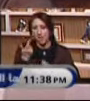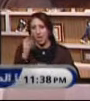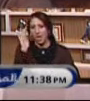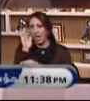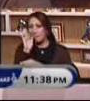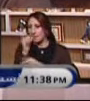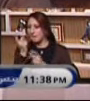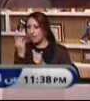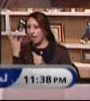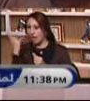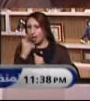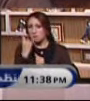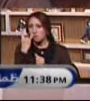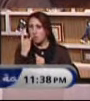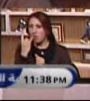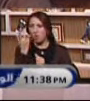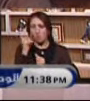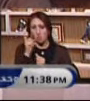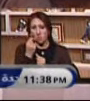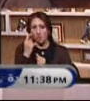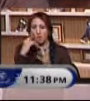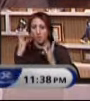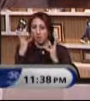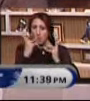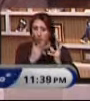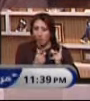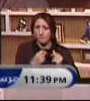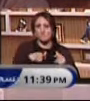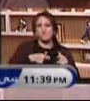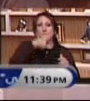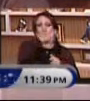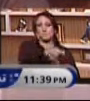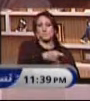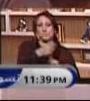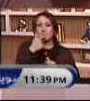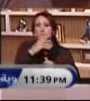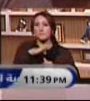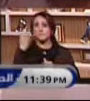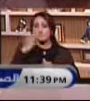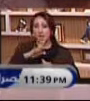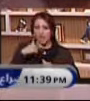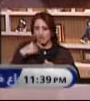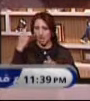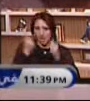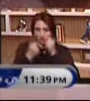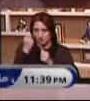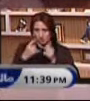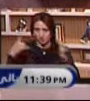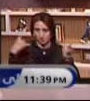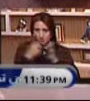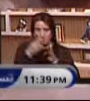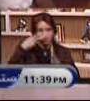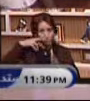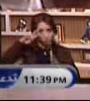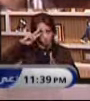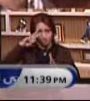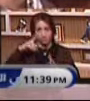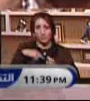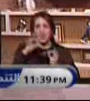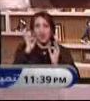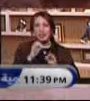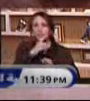بكام؟ ب 10 ب 15000 فيضرب في 100 هي كده مين يدفعها طيب؟ طب نفرض جدلا ان هو